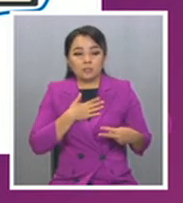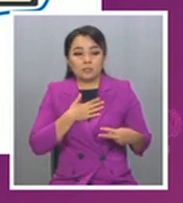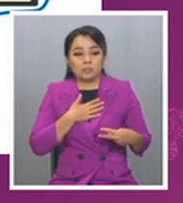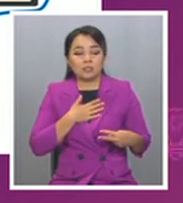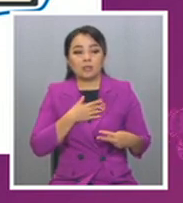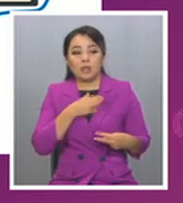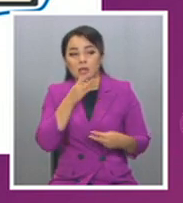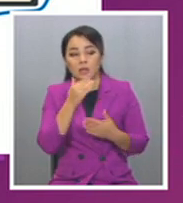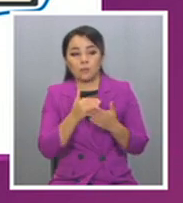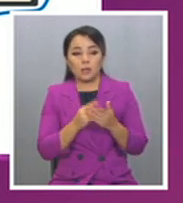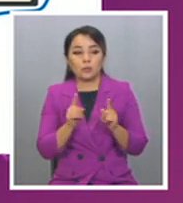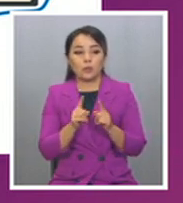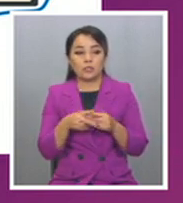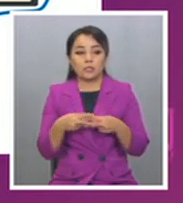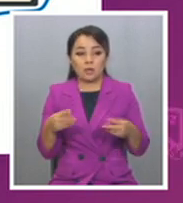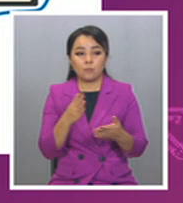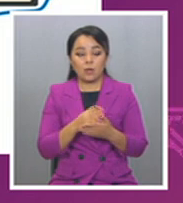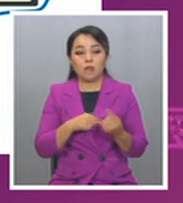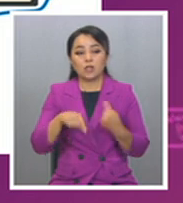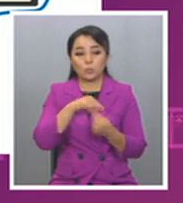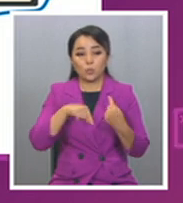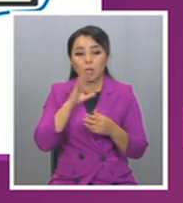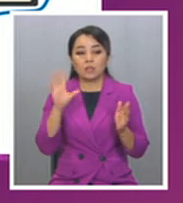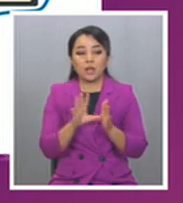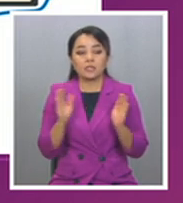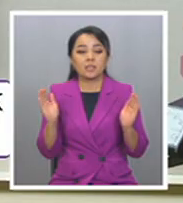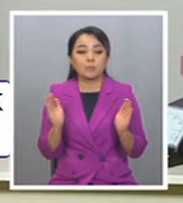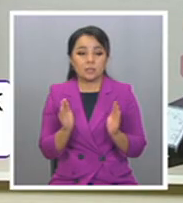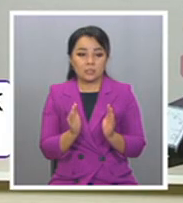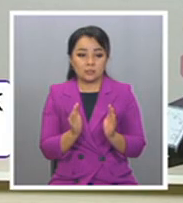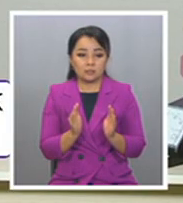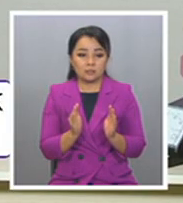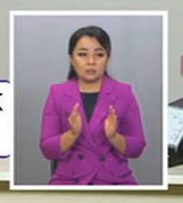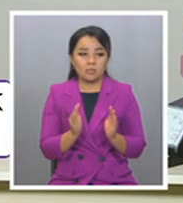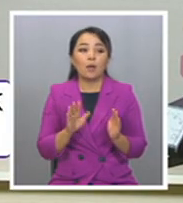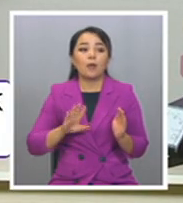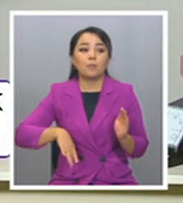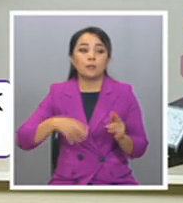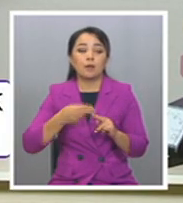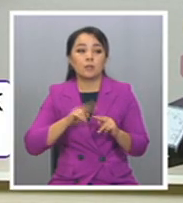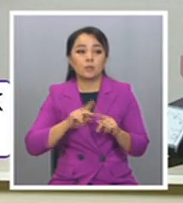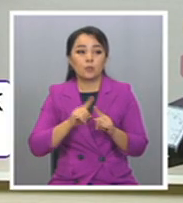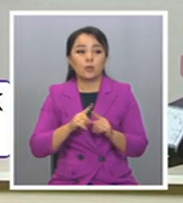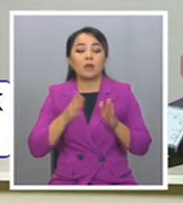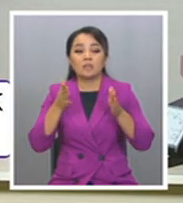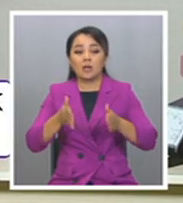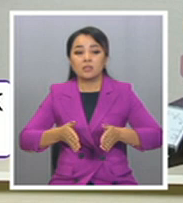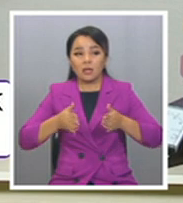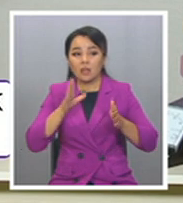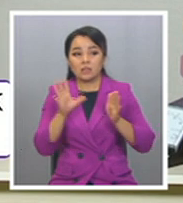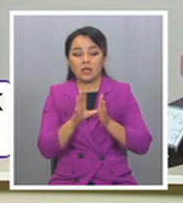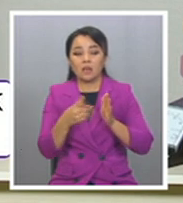периодтың жартысына тең уақытта катушкадағы тоқ кеми бастайды. Және ол конденсатордың екінші астарына заряд